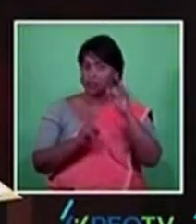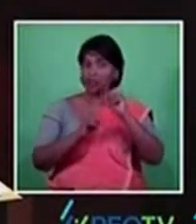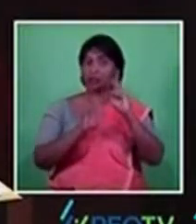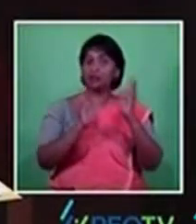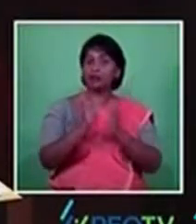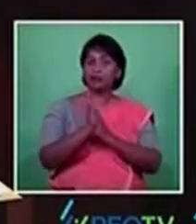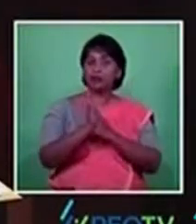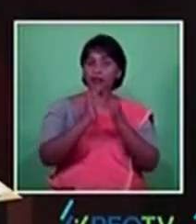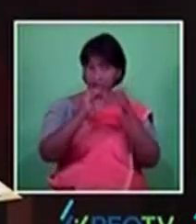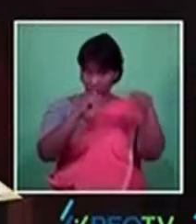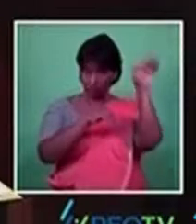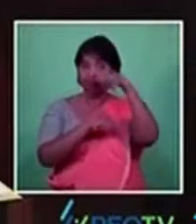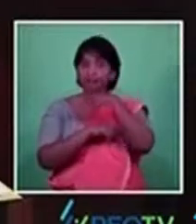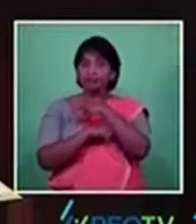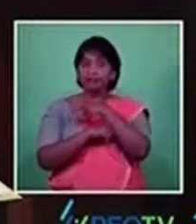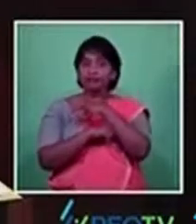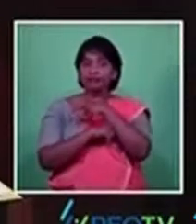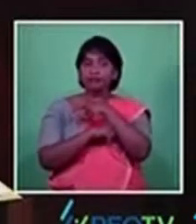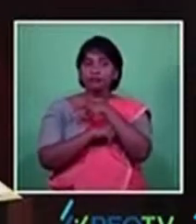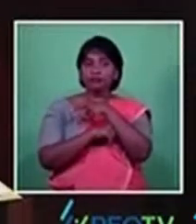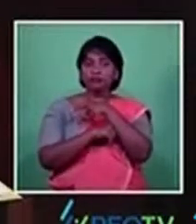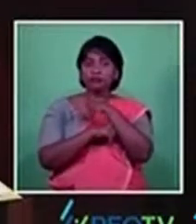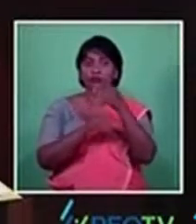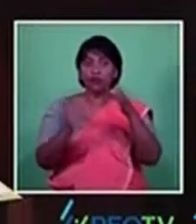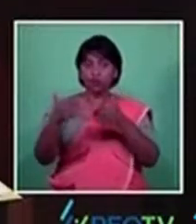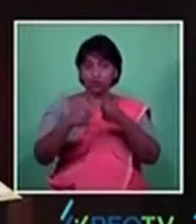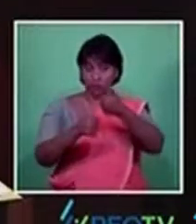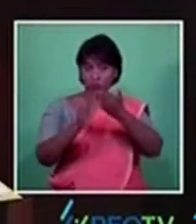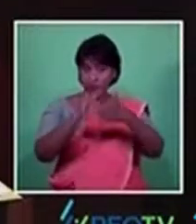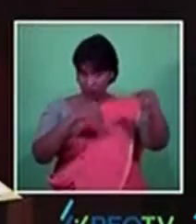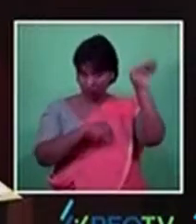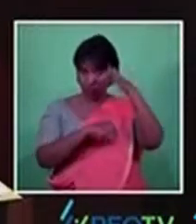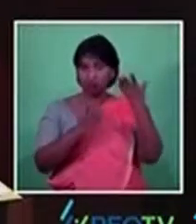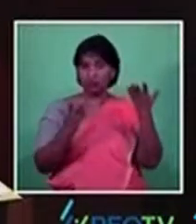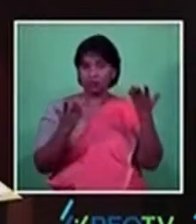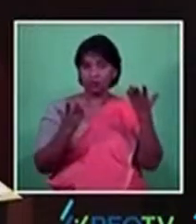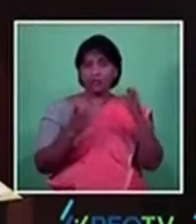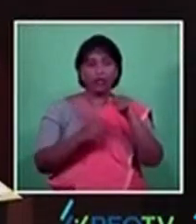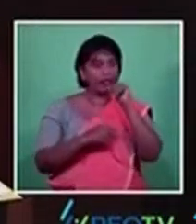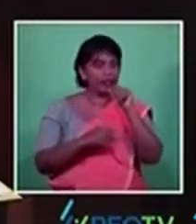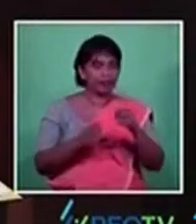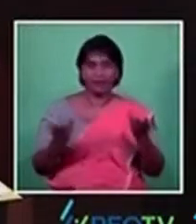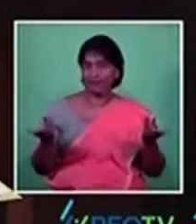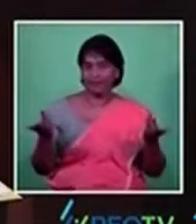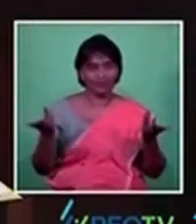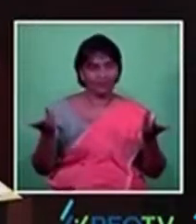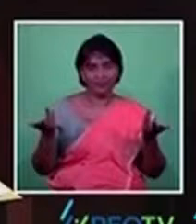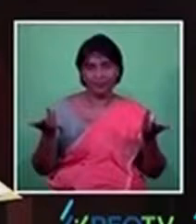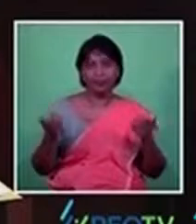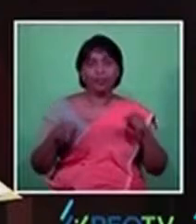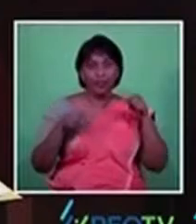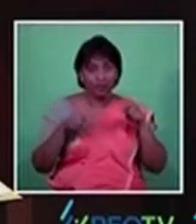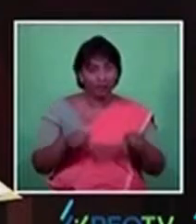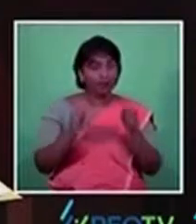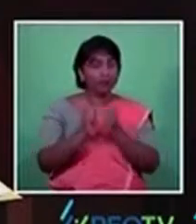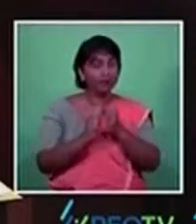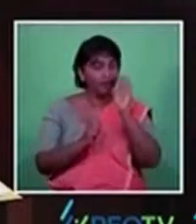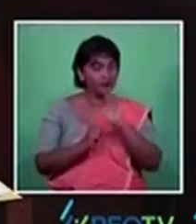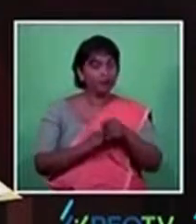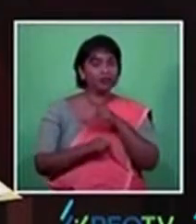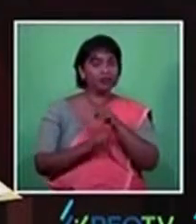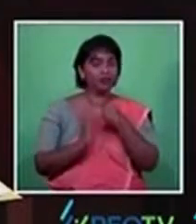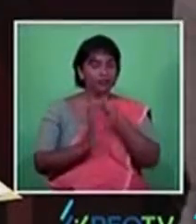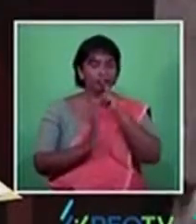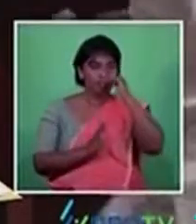අගමැතිටයි. I would like to know if the Cabinet Secretary and the Home Affairs Secretary are superior than the President and the Prime Minister. Is there another super